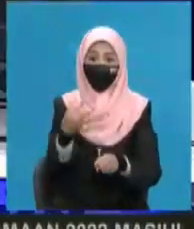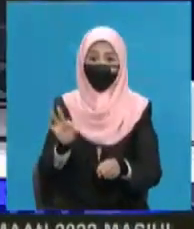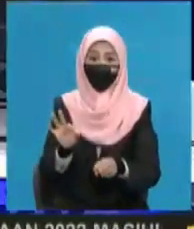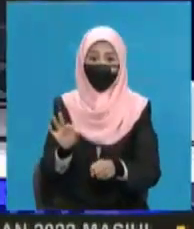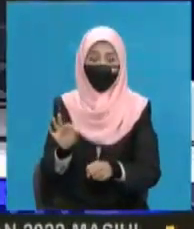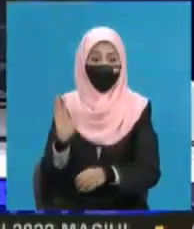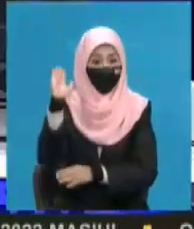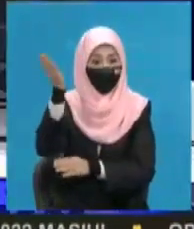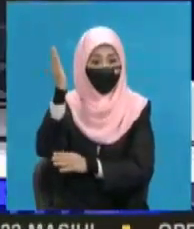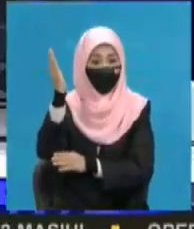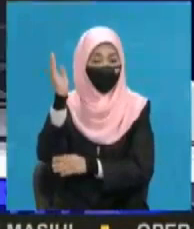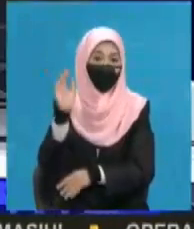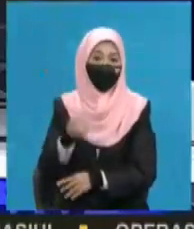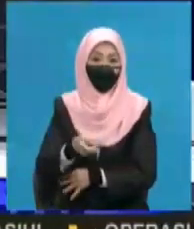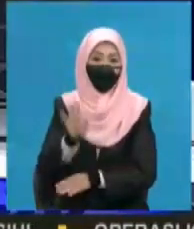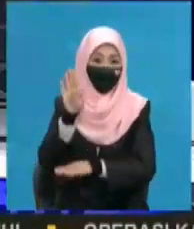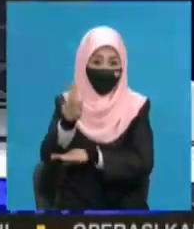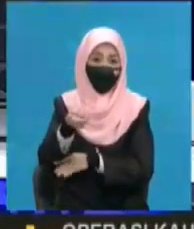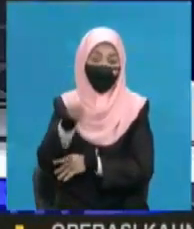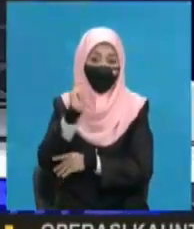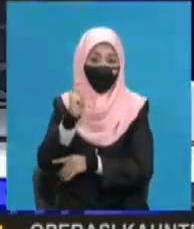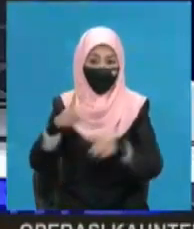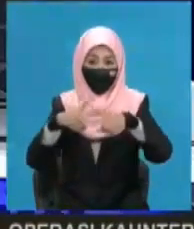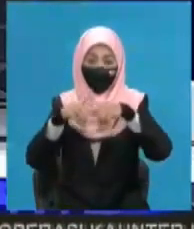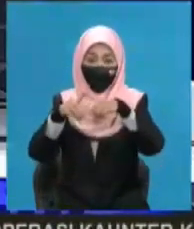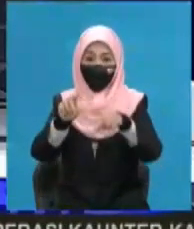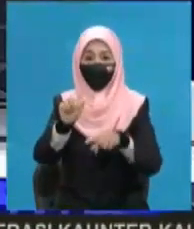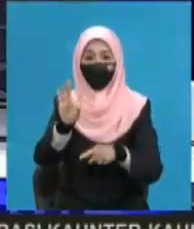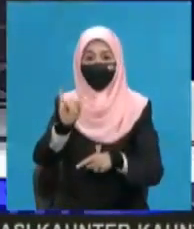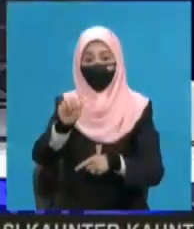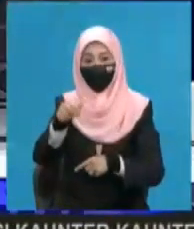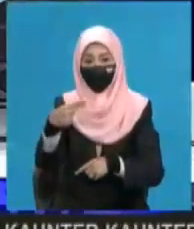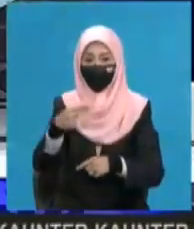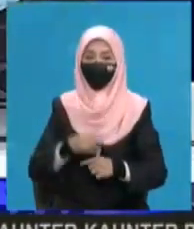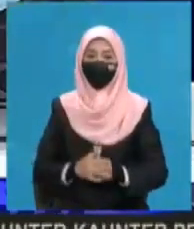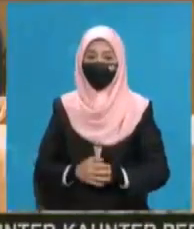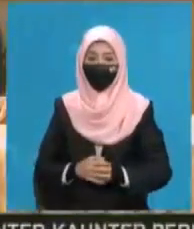sudah media berlangsung petang tadi di dewan al-afiah Kementerian Kesehatan